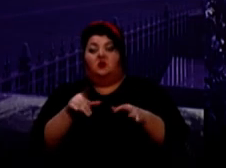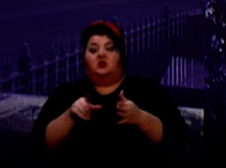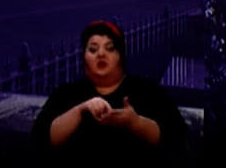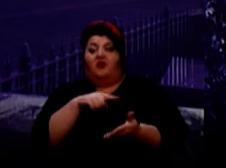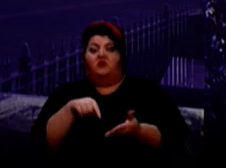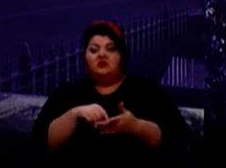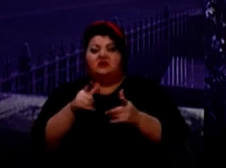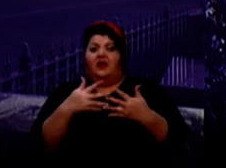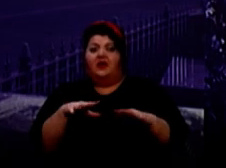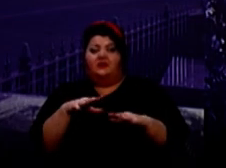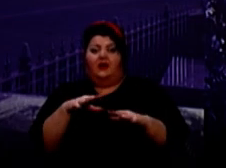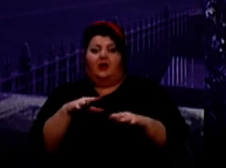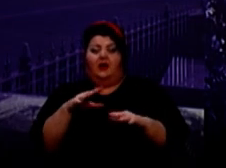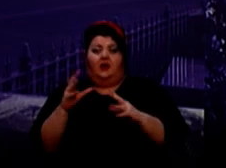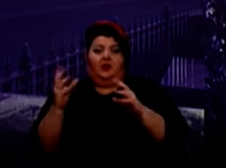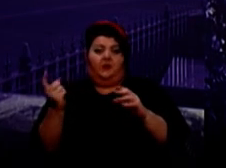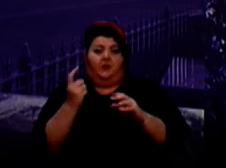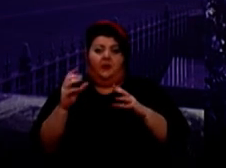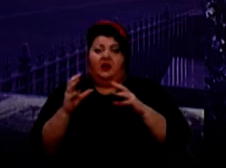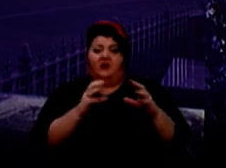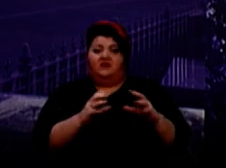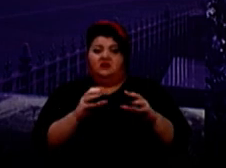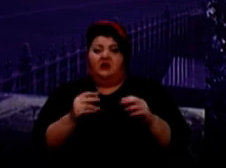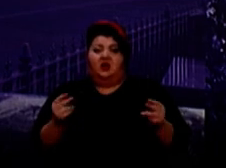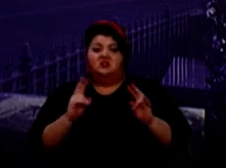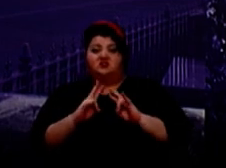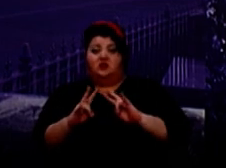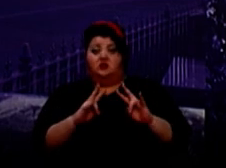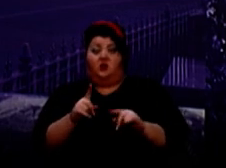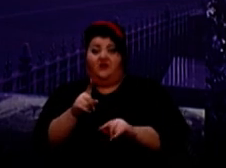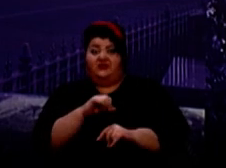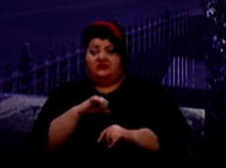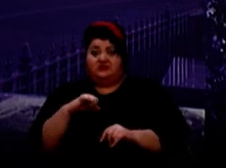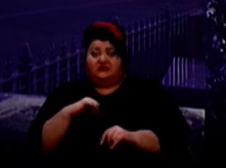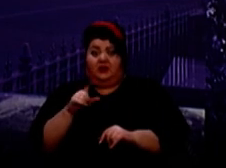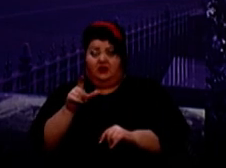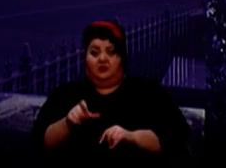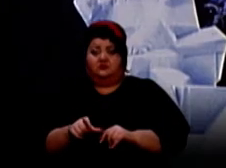не перевізники шантажують, розумієте, Олександре Сергійовичу, це ви, саме ви,